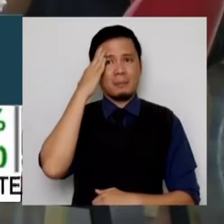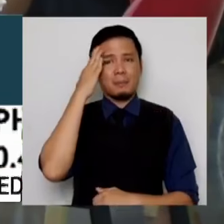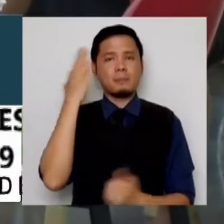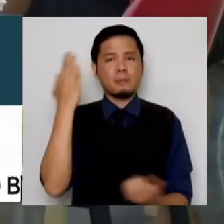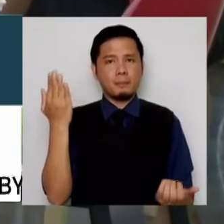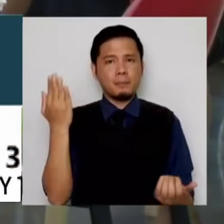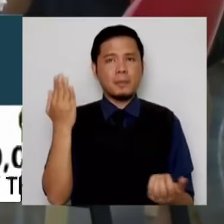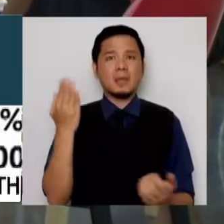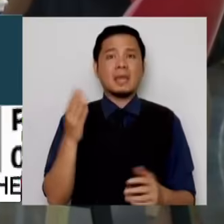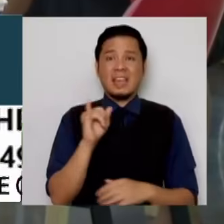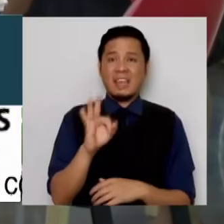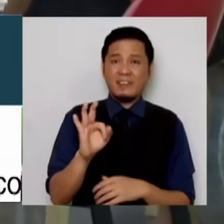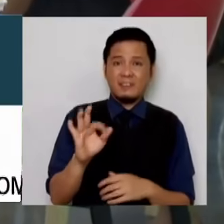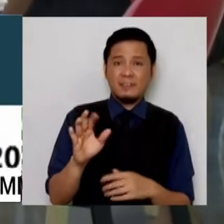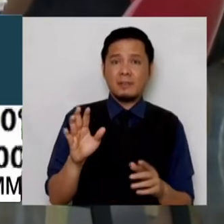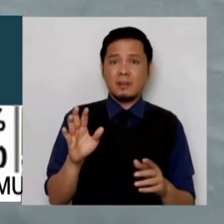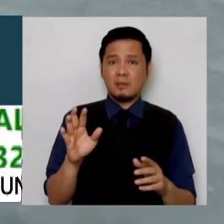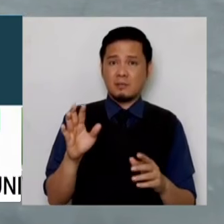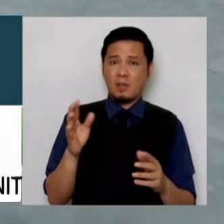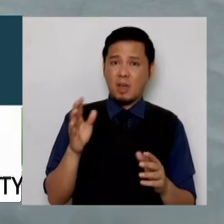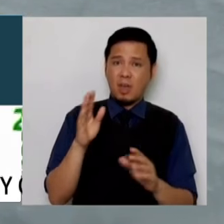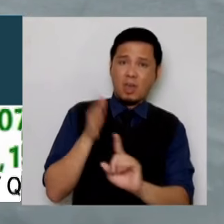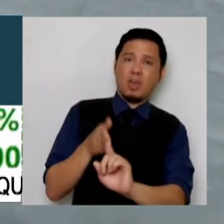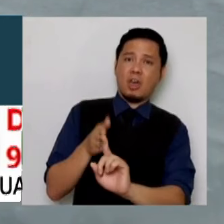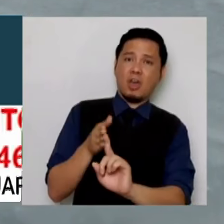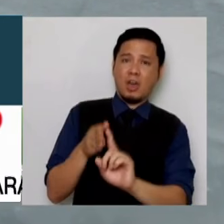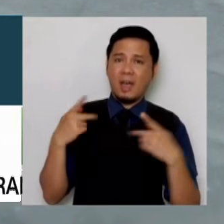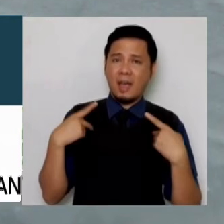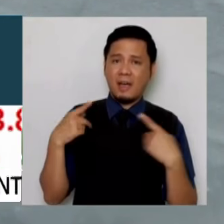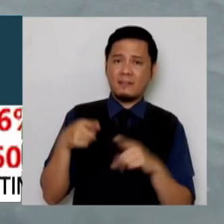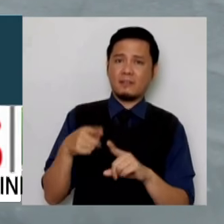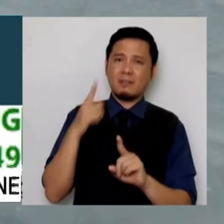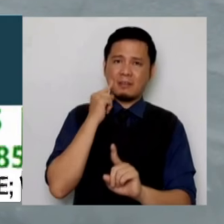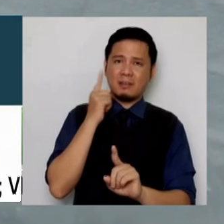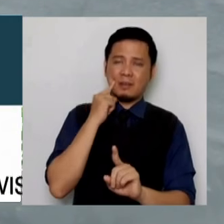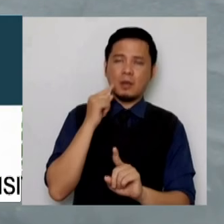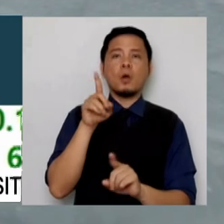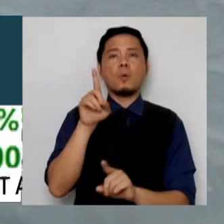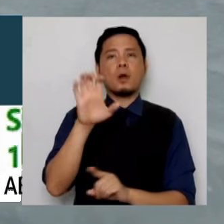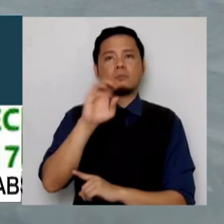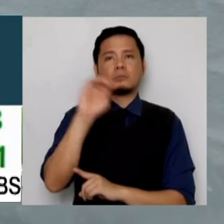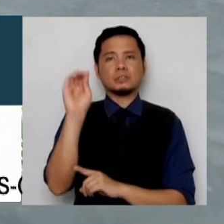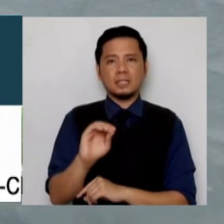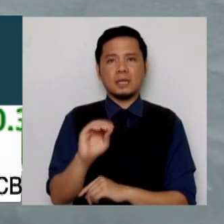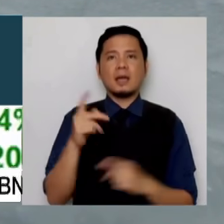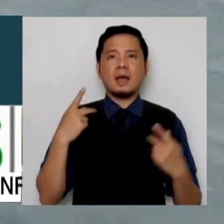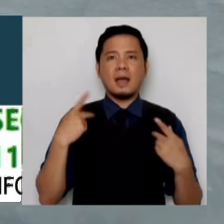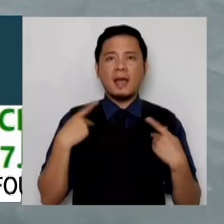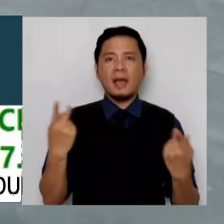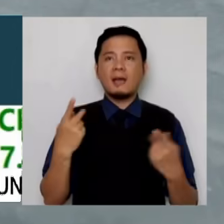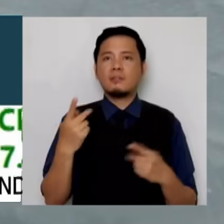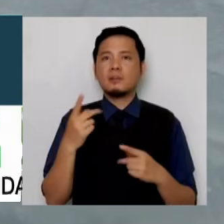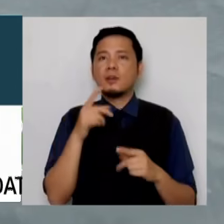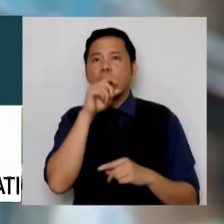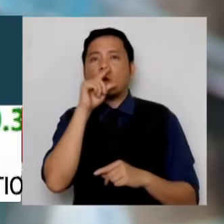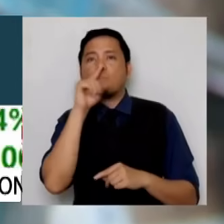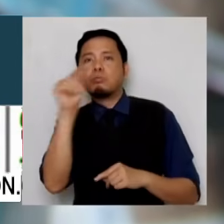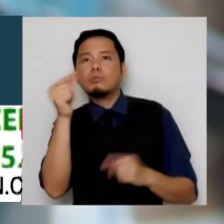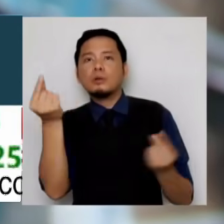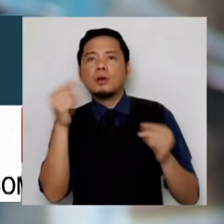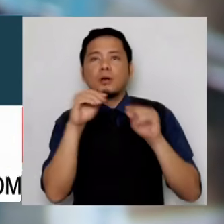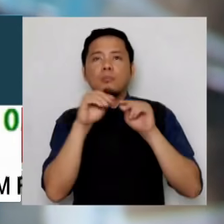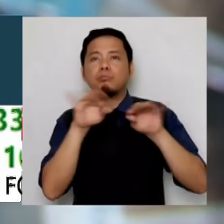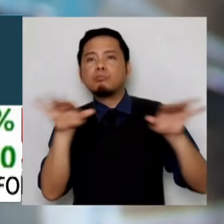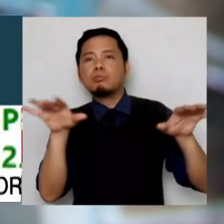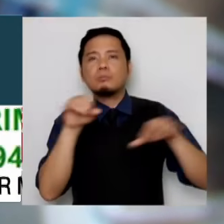may, for, sigurado 100%, may leakage yan kung anong bakuna ang ibabakuna for the next day.